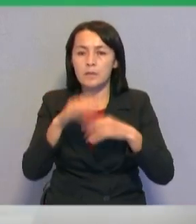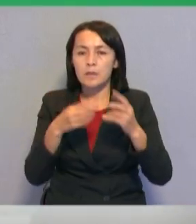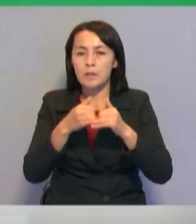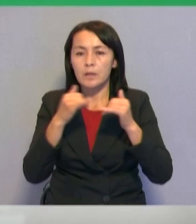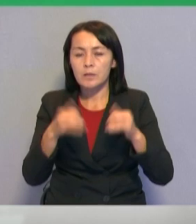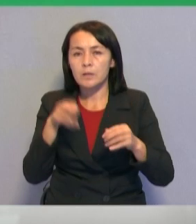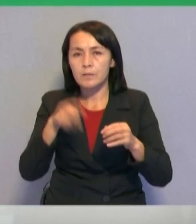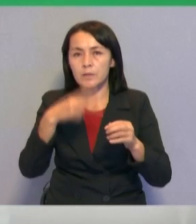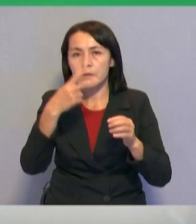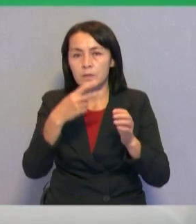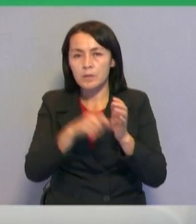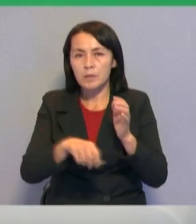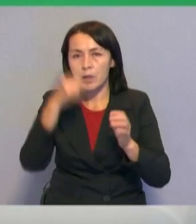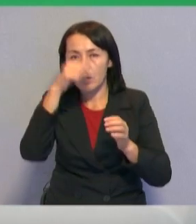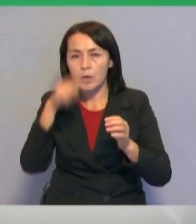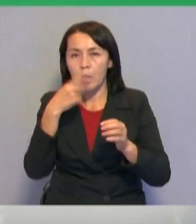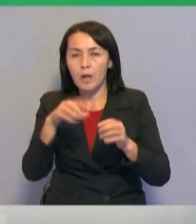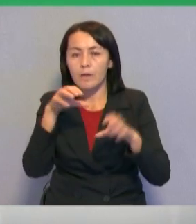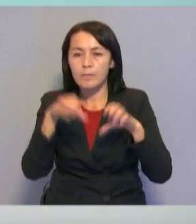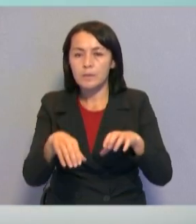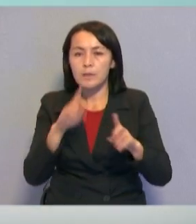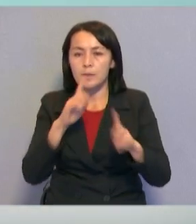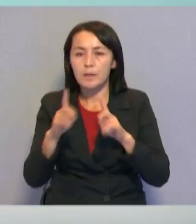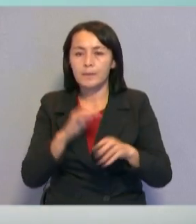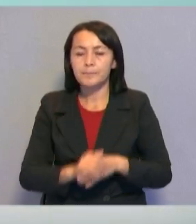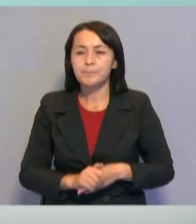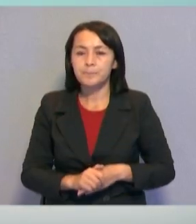нейтральности к 2060 году - заявил председатель